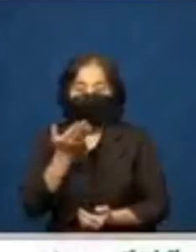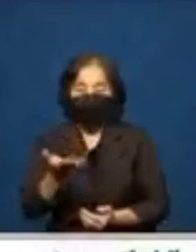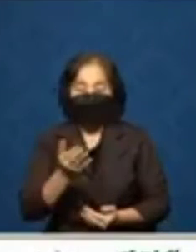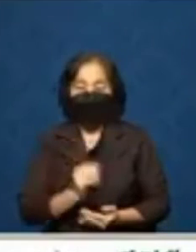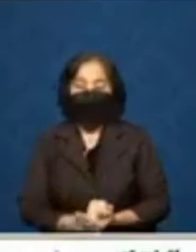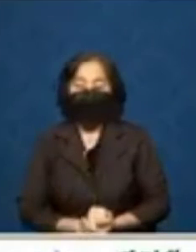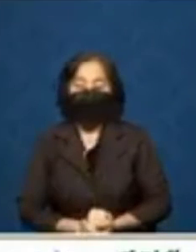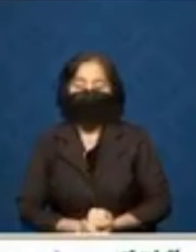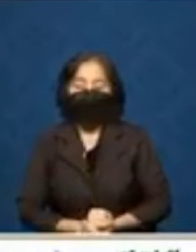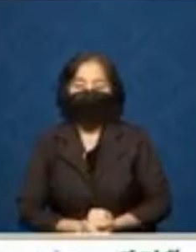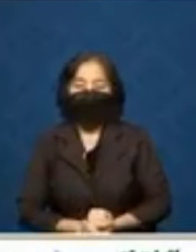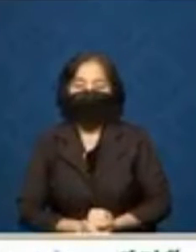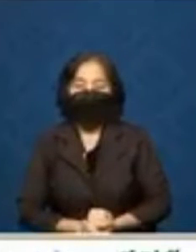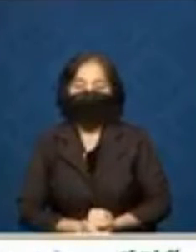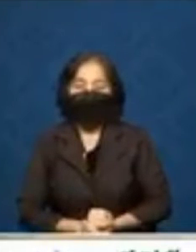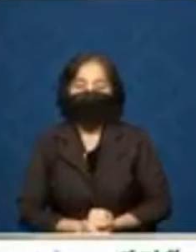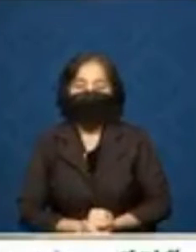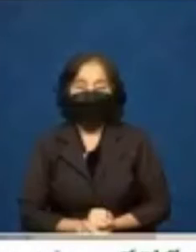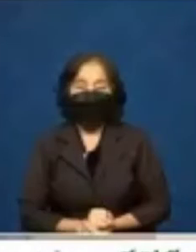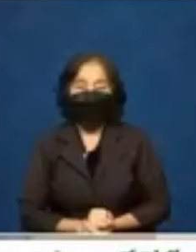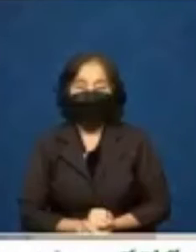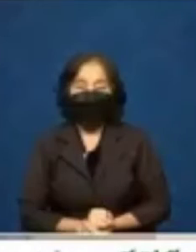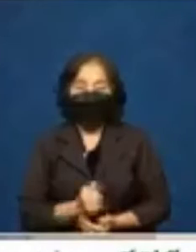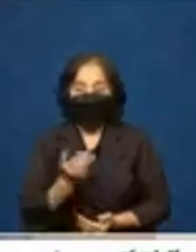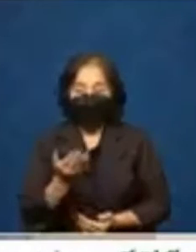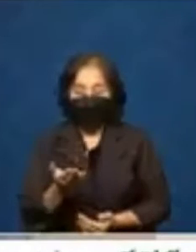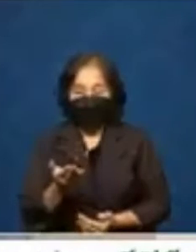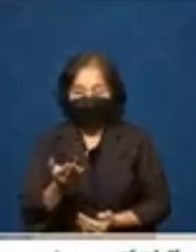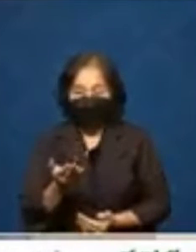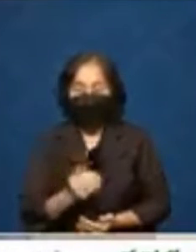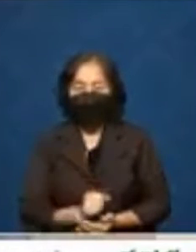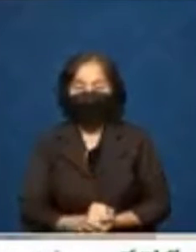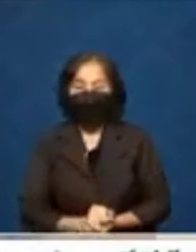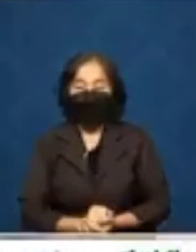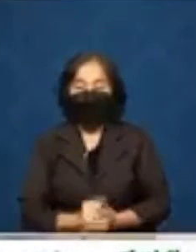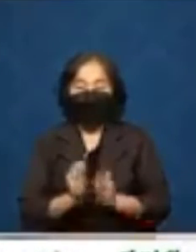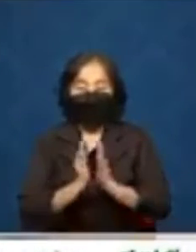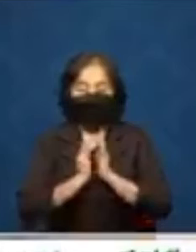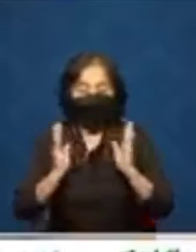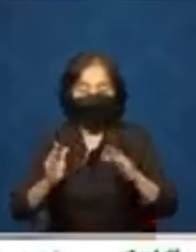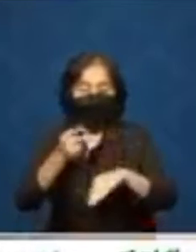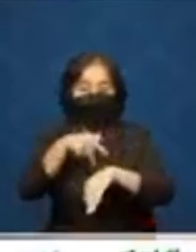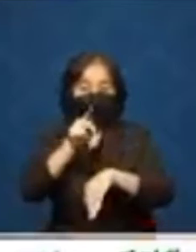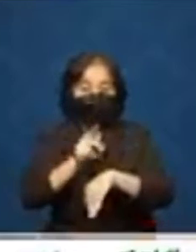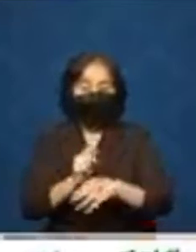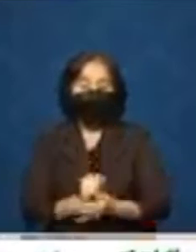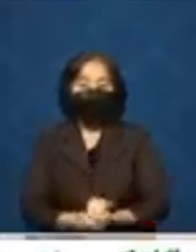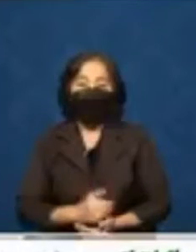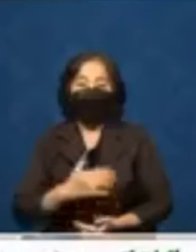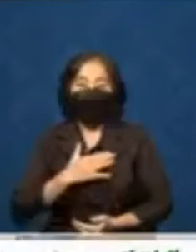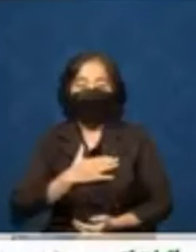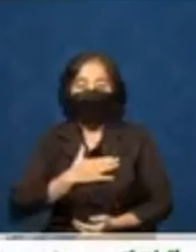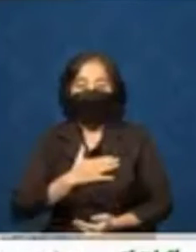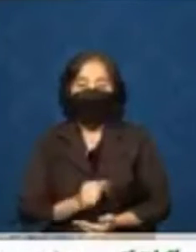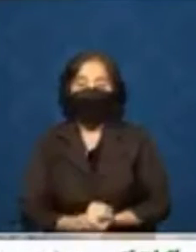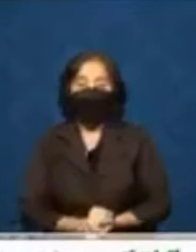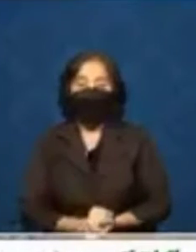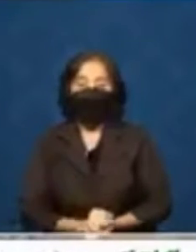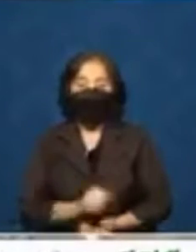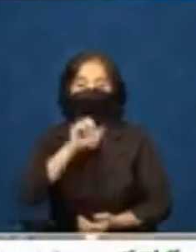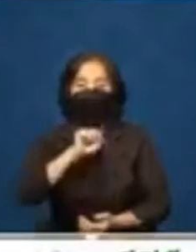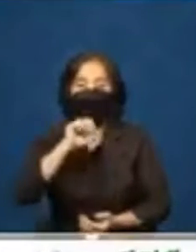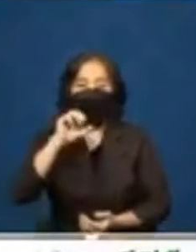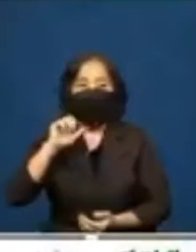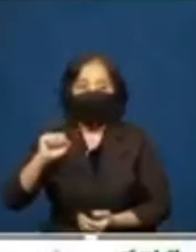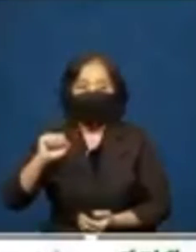ท่านธีรรัตน์สำเร็จวานิชครับเชิญครับ ขอบคุณท่านประธานค่ะดิฉันธีรรัตน์สำเร็จวานิชสมาชิกสภาผู้แทน